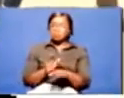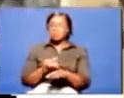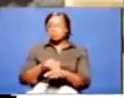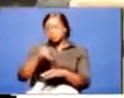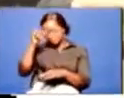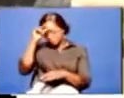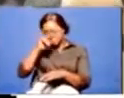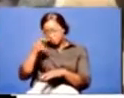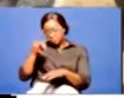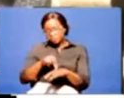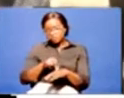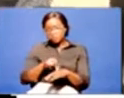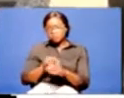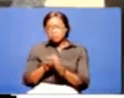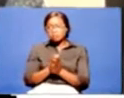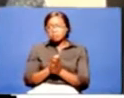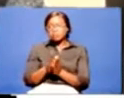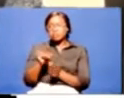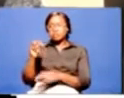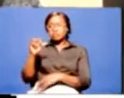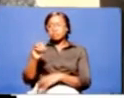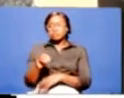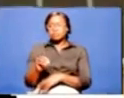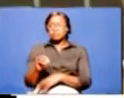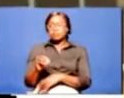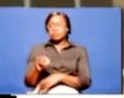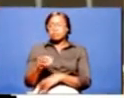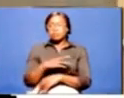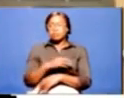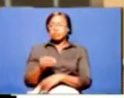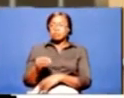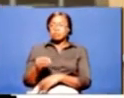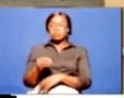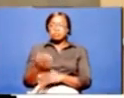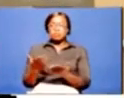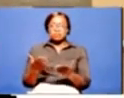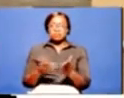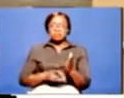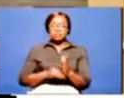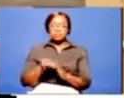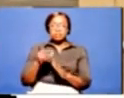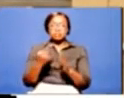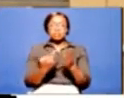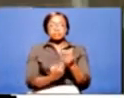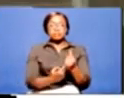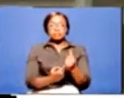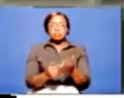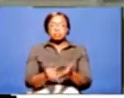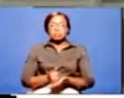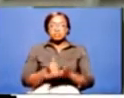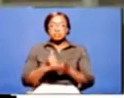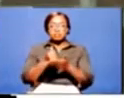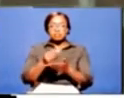kitaifa, mashirika yasiyo ya serikali na washirika wa kimaendeleo kutoa msaada wa chakula kwa wakazi wa Narok.